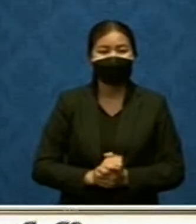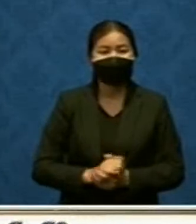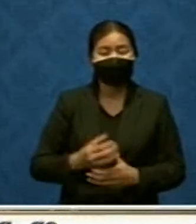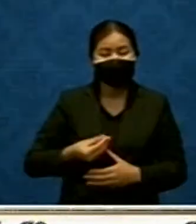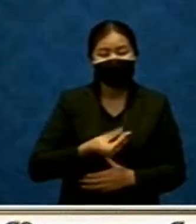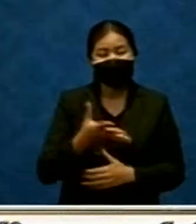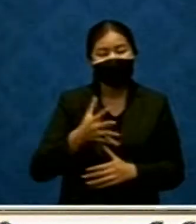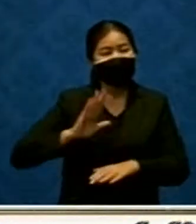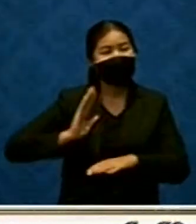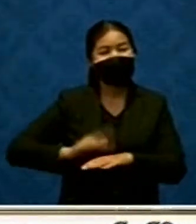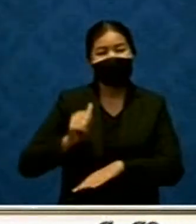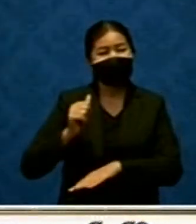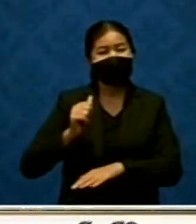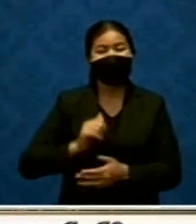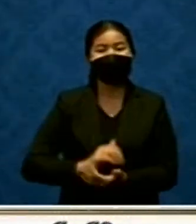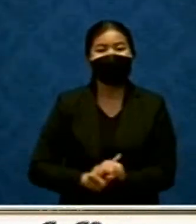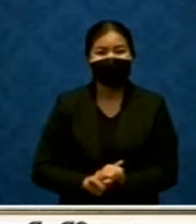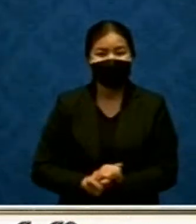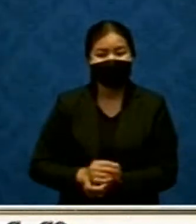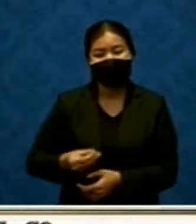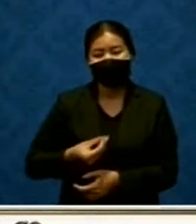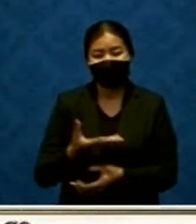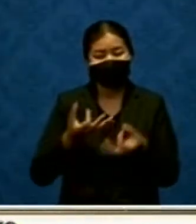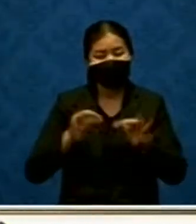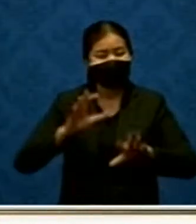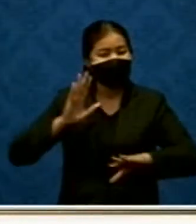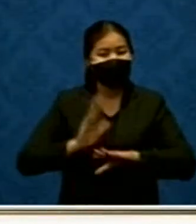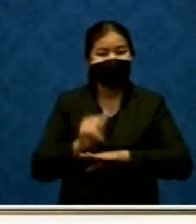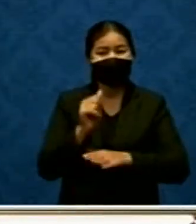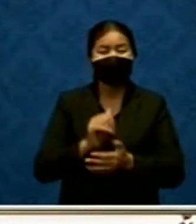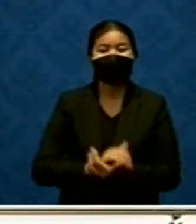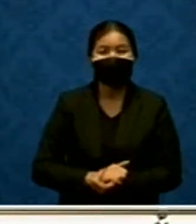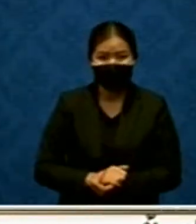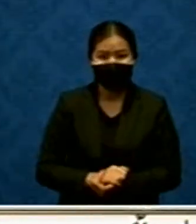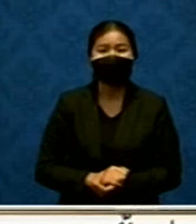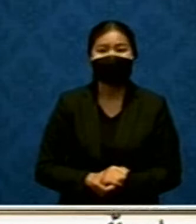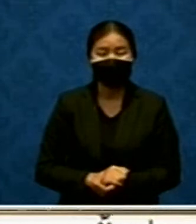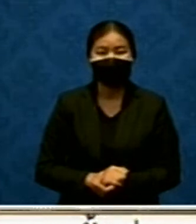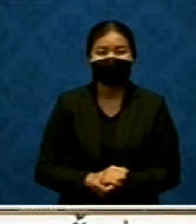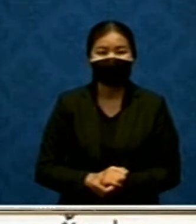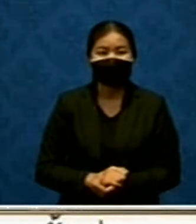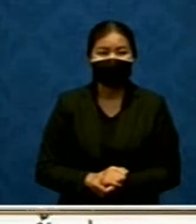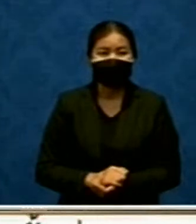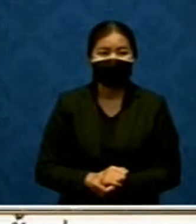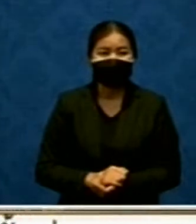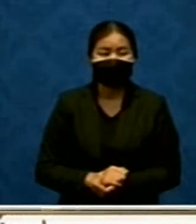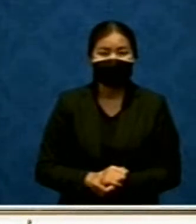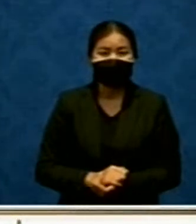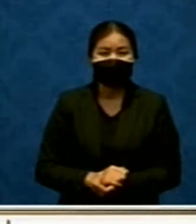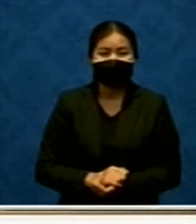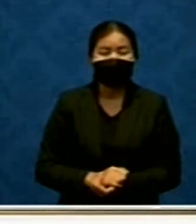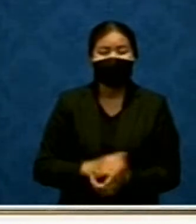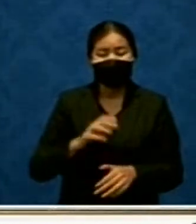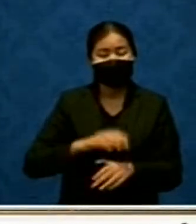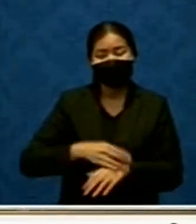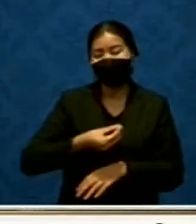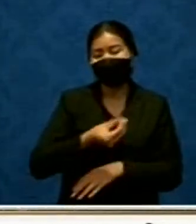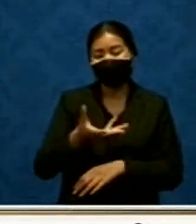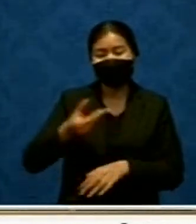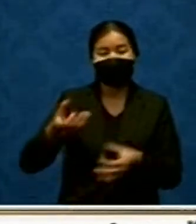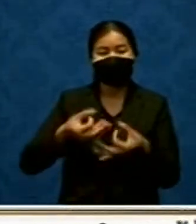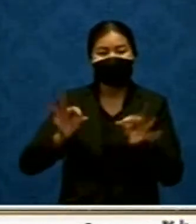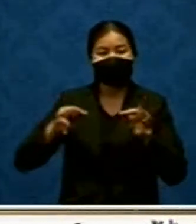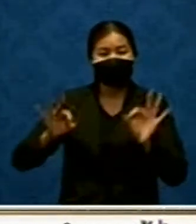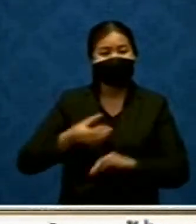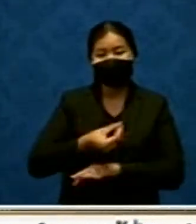แจกเกงเด็ก แจกเกงก็แจกอย่เดียว เป็นมา